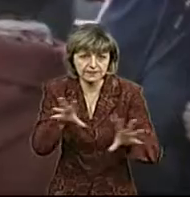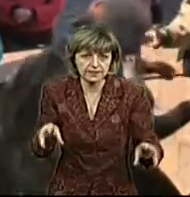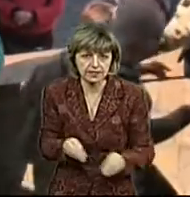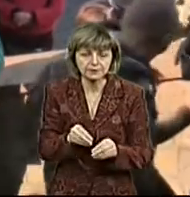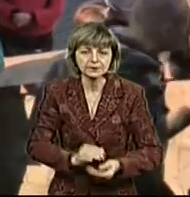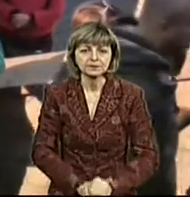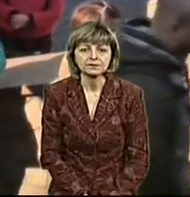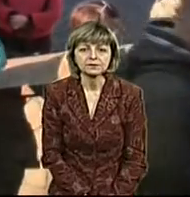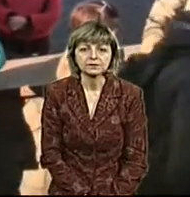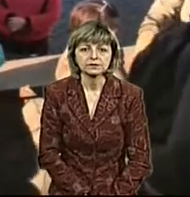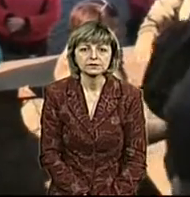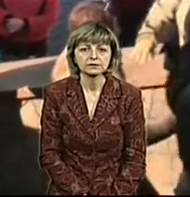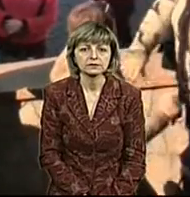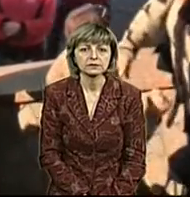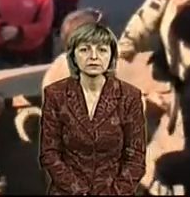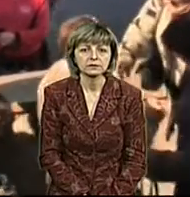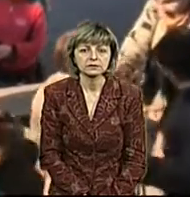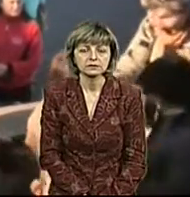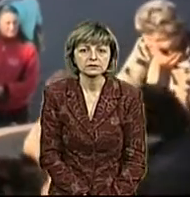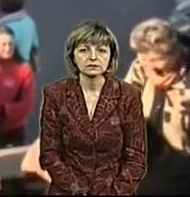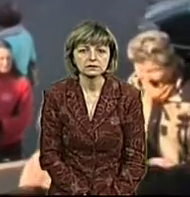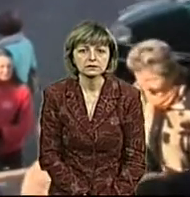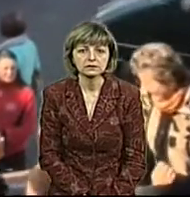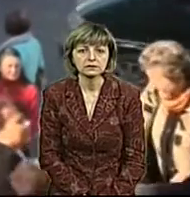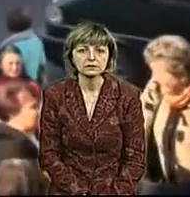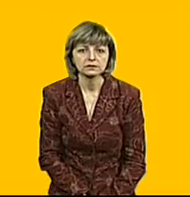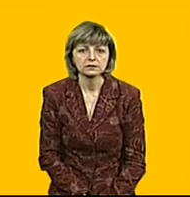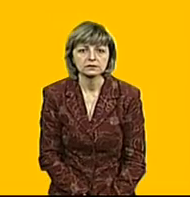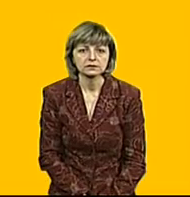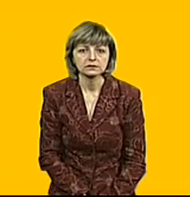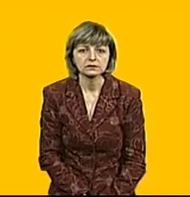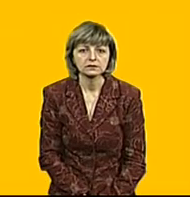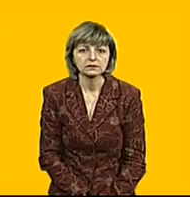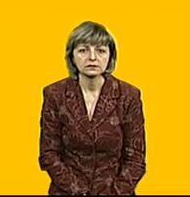Біскуп, Валентин Клімович. Новини на Суспільному, Луцьк.